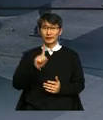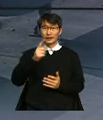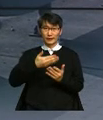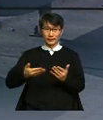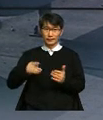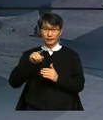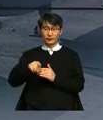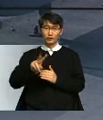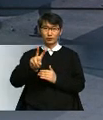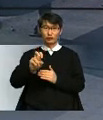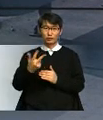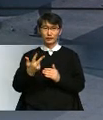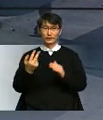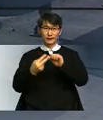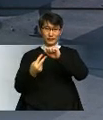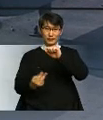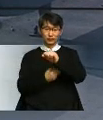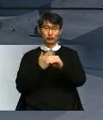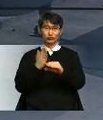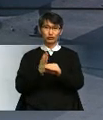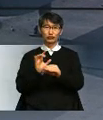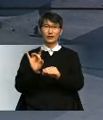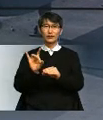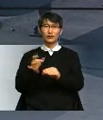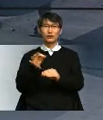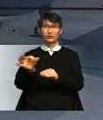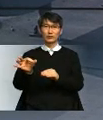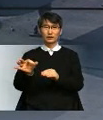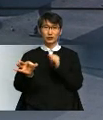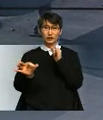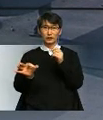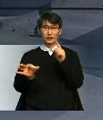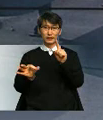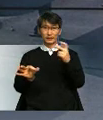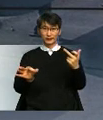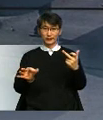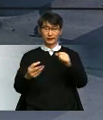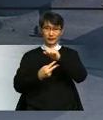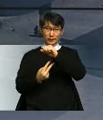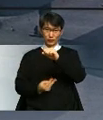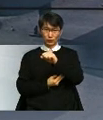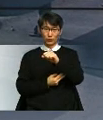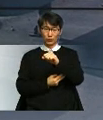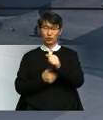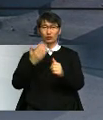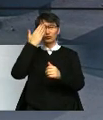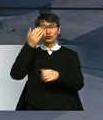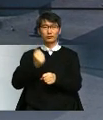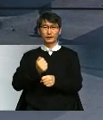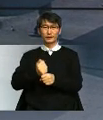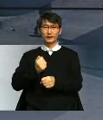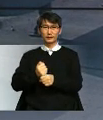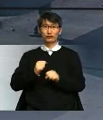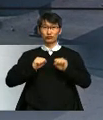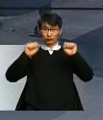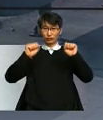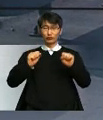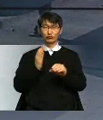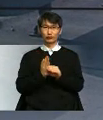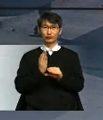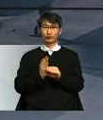한강을 건너는 27개 다리 가운데 유일한 유료 구간이죠. 일산대교의 통행료를 무료화하자는 움직임이 커지고